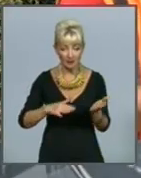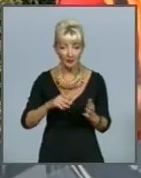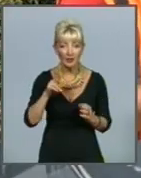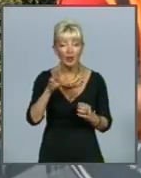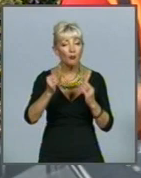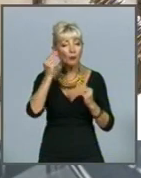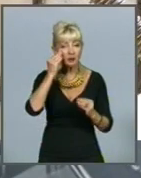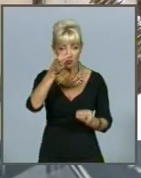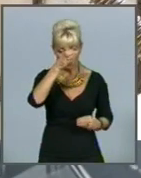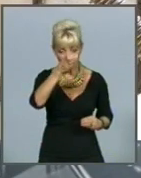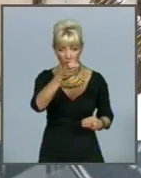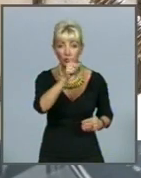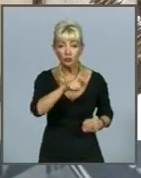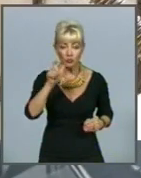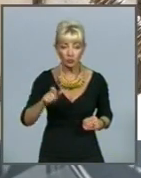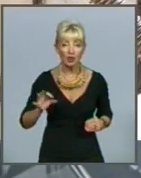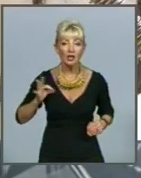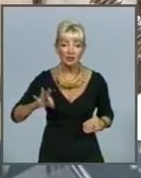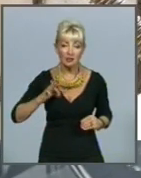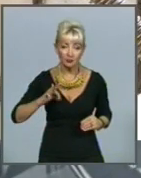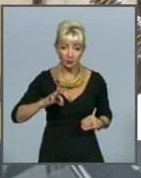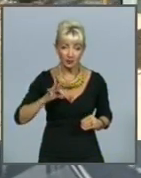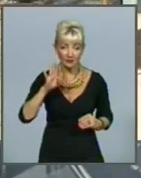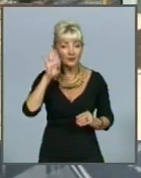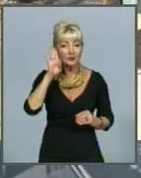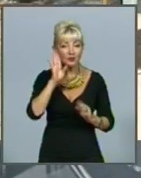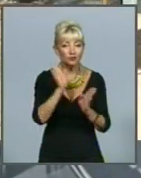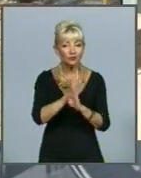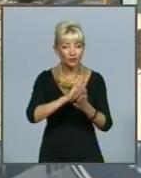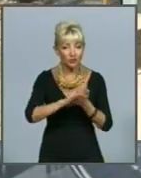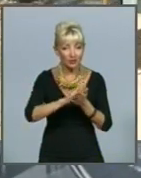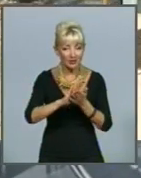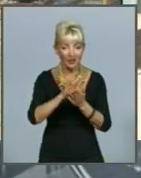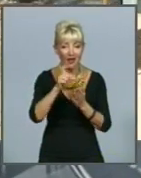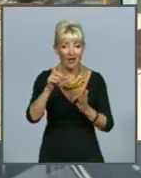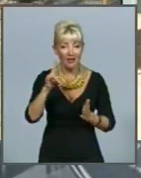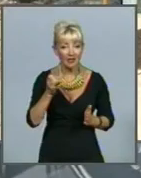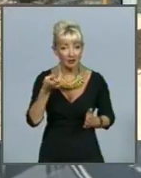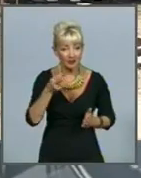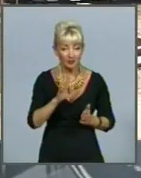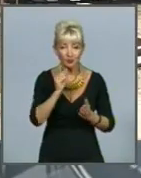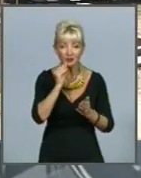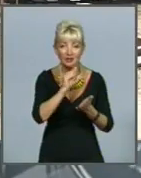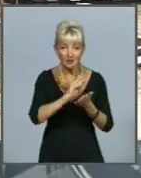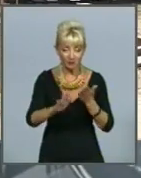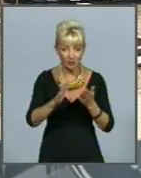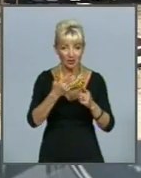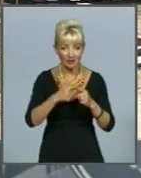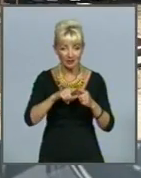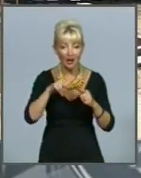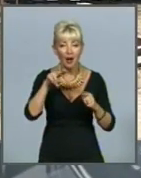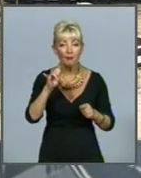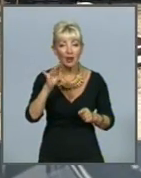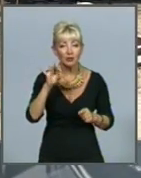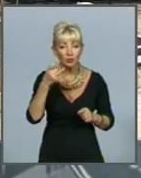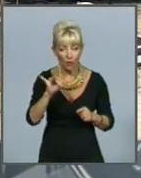думкою вчених, використання водню як екологічно чистого джерела енергії дозволить уникнути збільшення парникового ефекту. 27 серпня